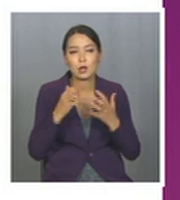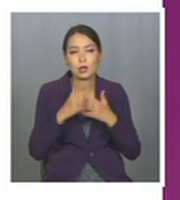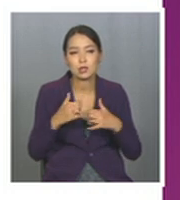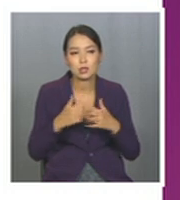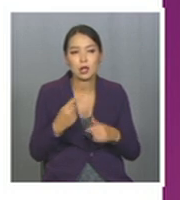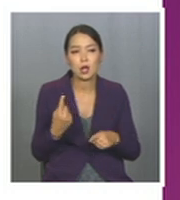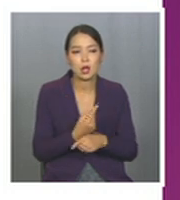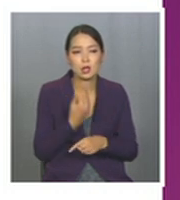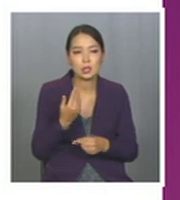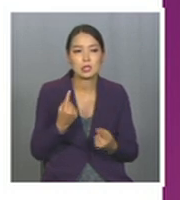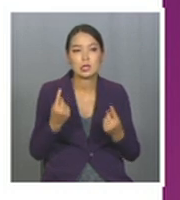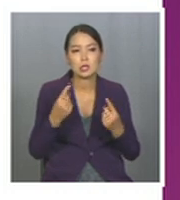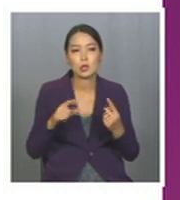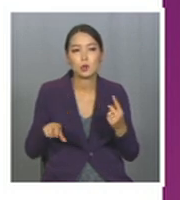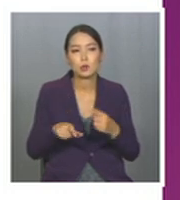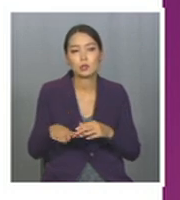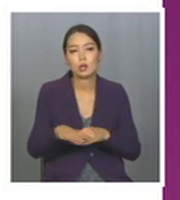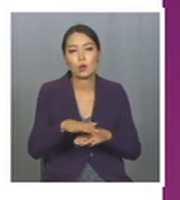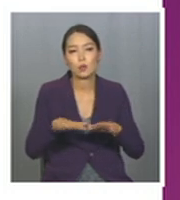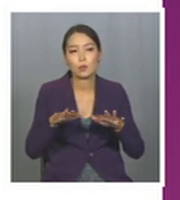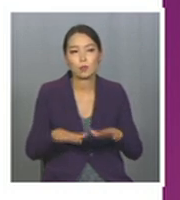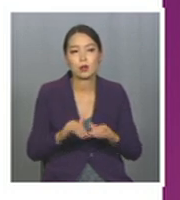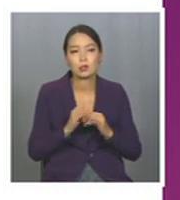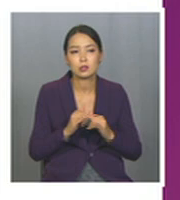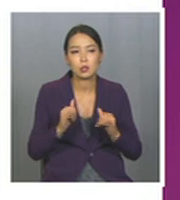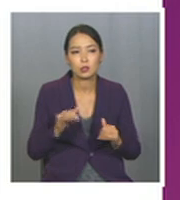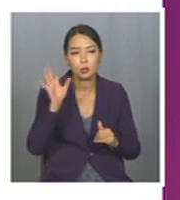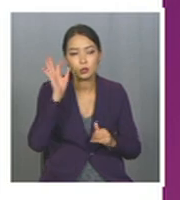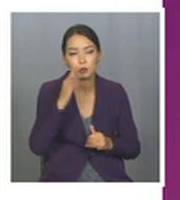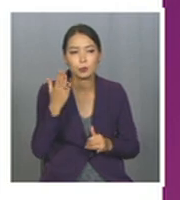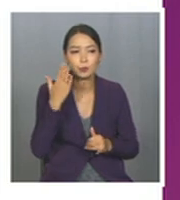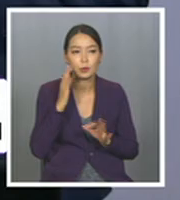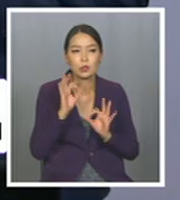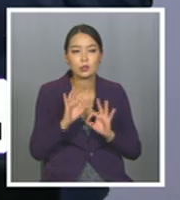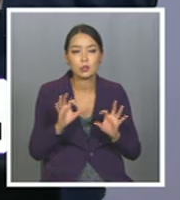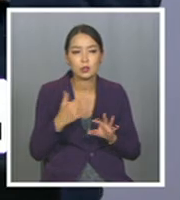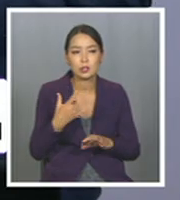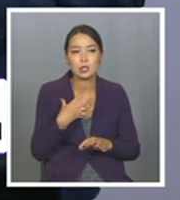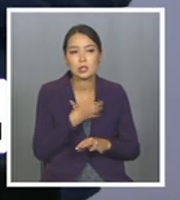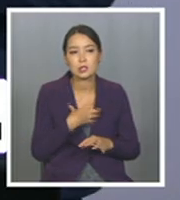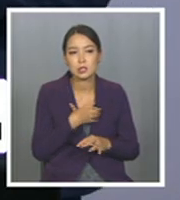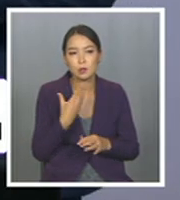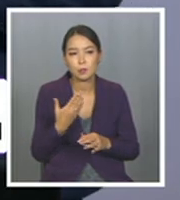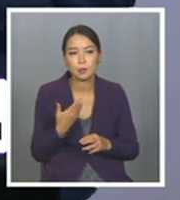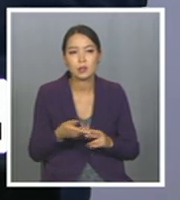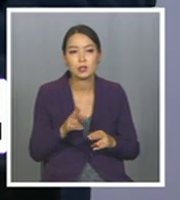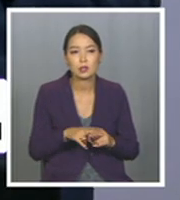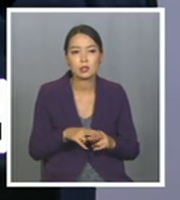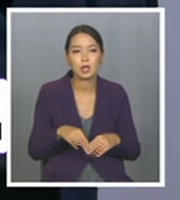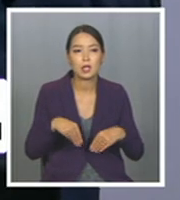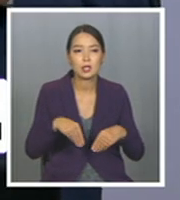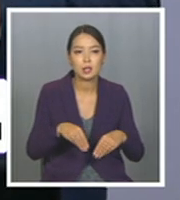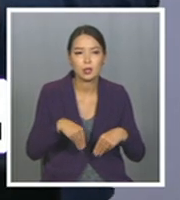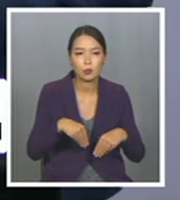өркениеттер ірі өзен жағалауларында қалыптасты деп тұжырым жасайды. Оның негізгі себебі ол егін